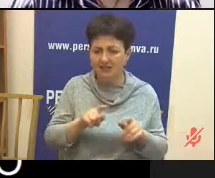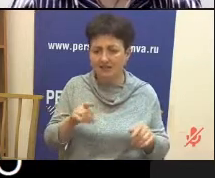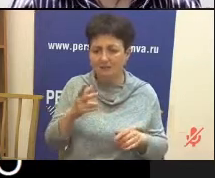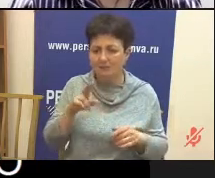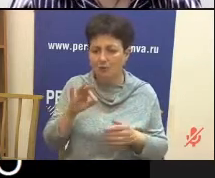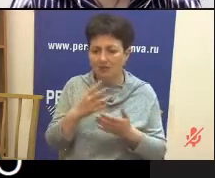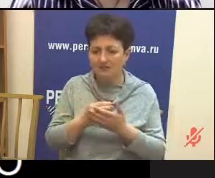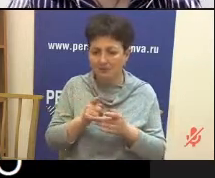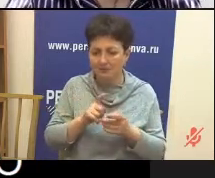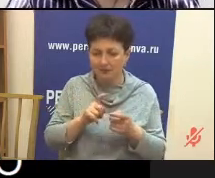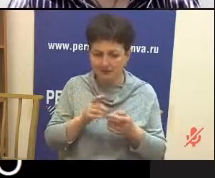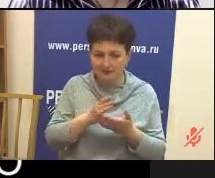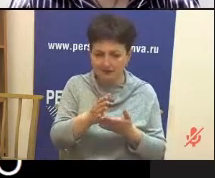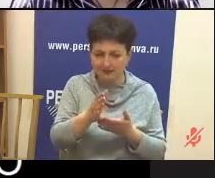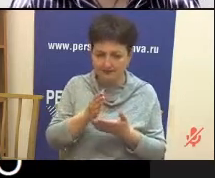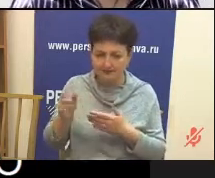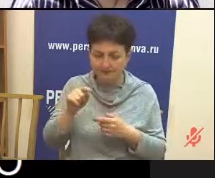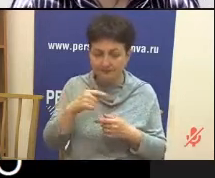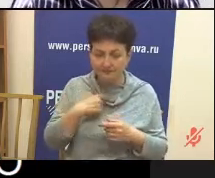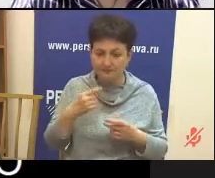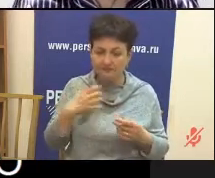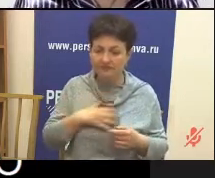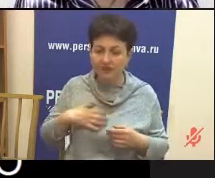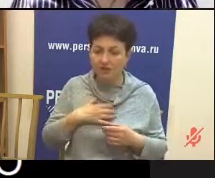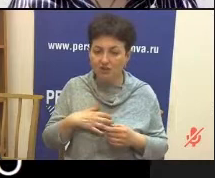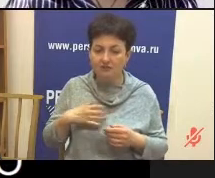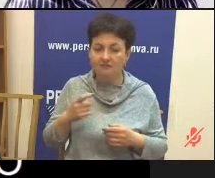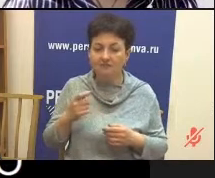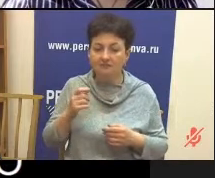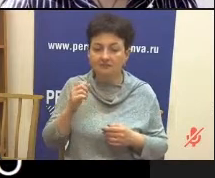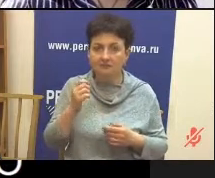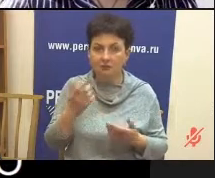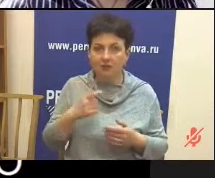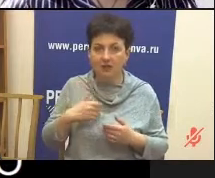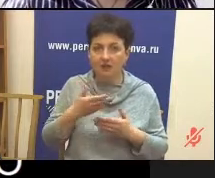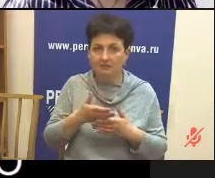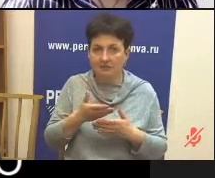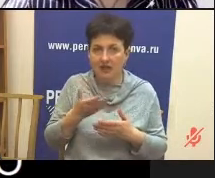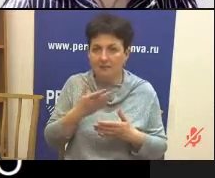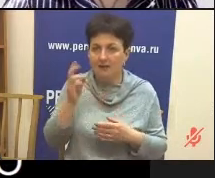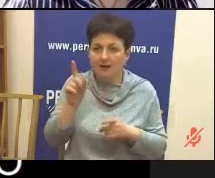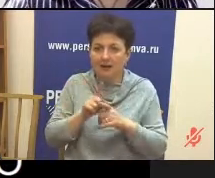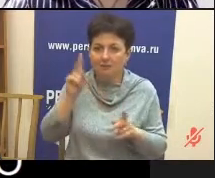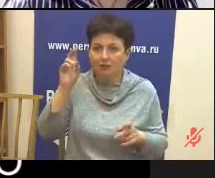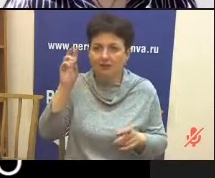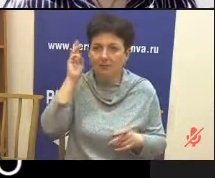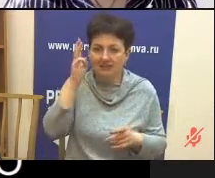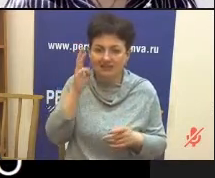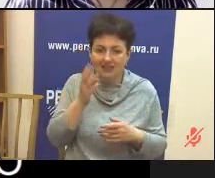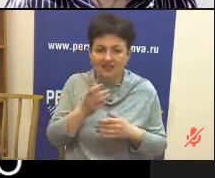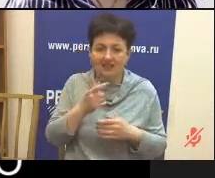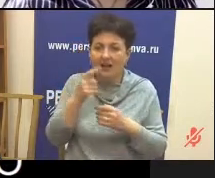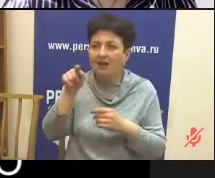распространения информации о том, что нам нужно по дальнейшим своим каналам. Поэтому нам они важны именно с точки зрения вот такого амбассадорства.